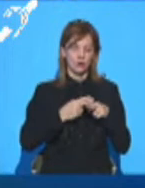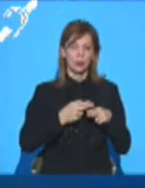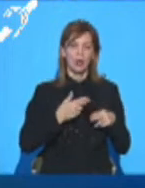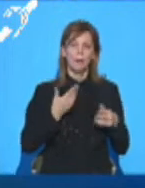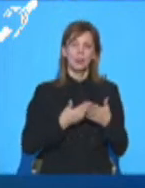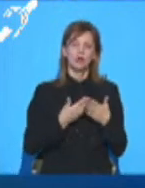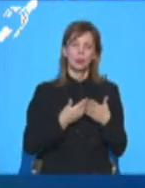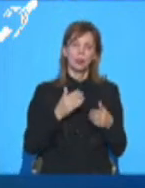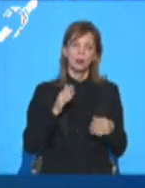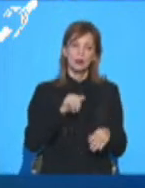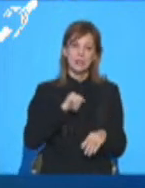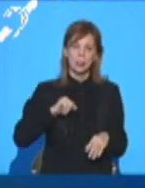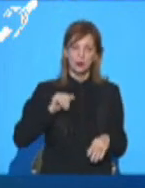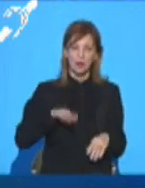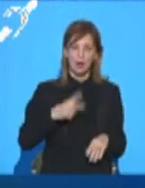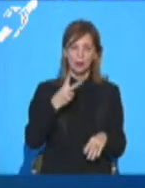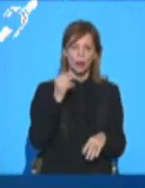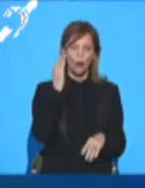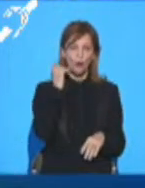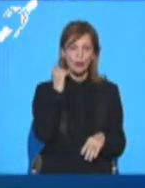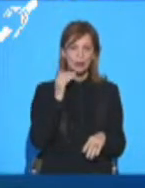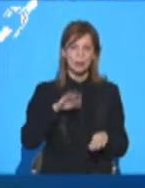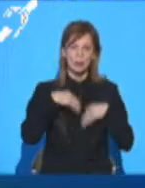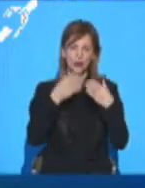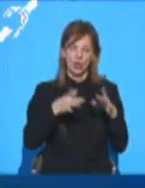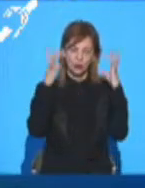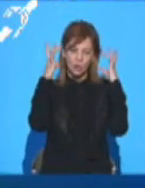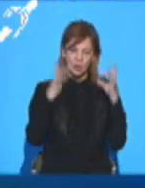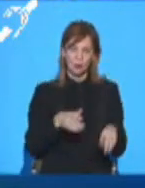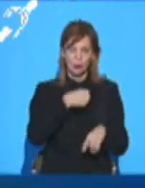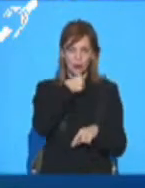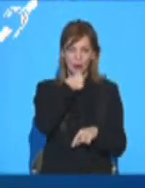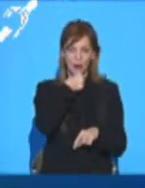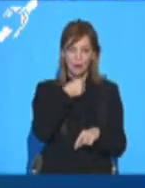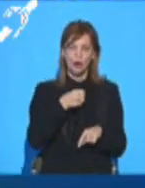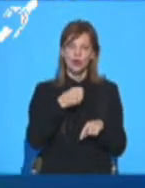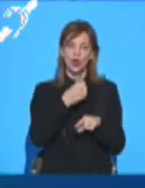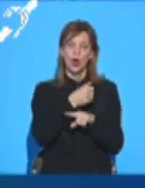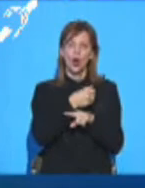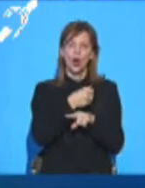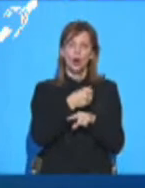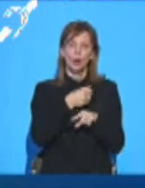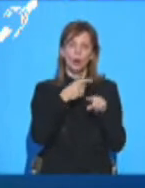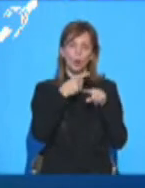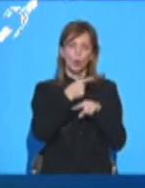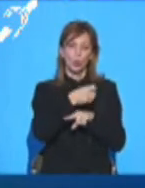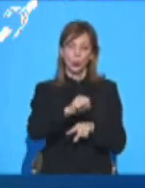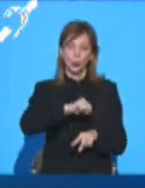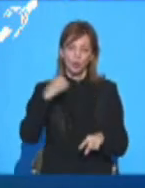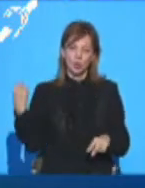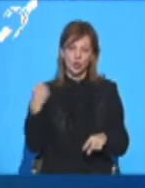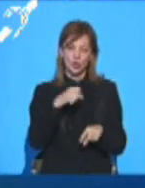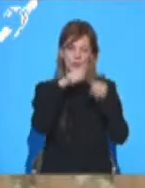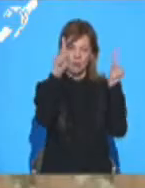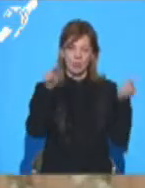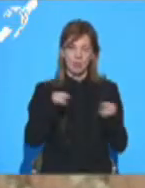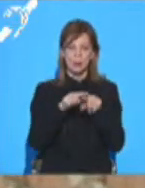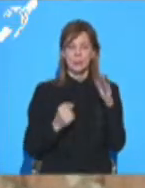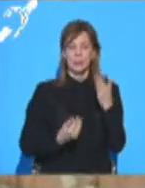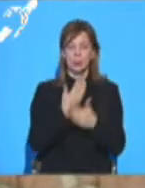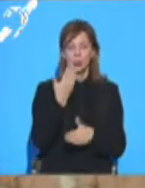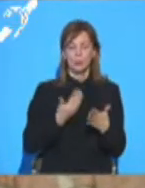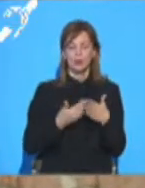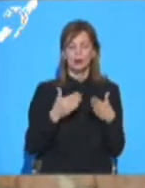își crește singură cele două fetițe, și i-au adus dar de la Moș Crăciun, uși și ferestre noi pentru locuința ei.